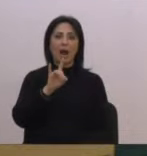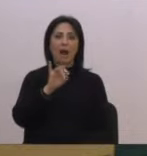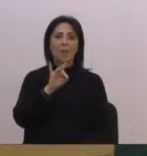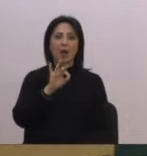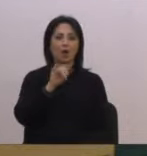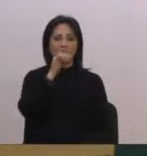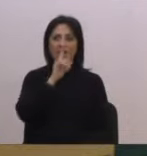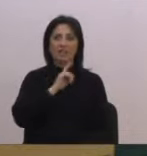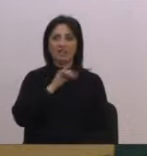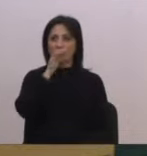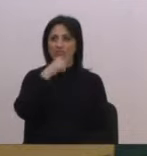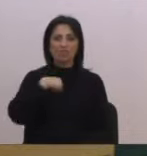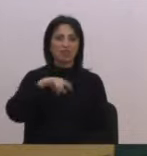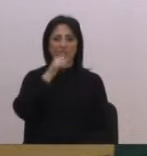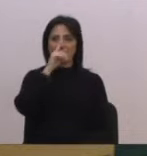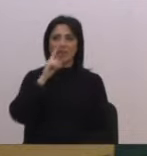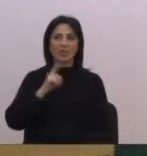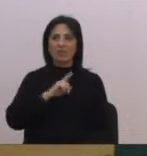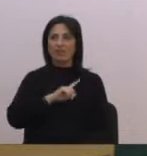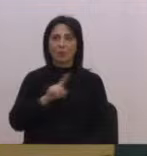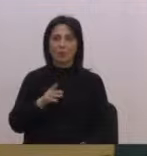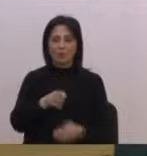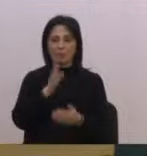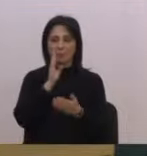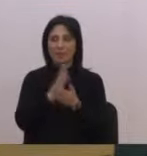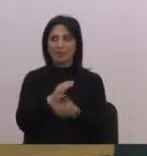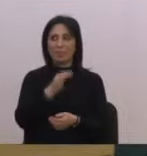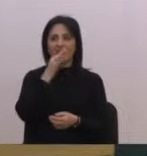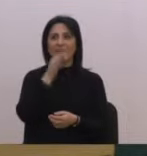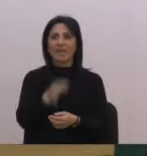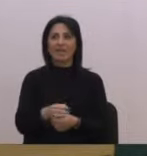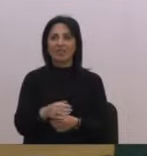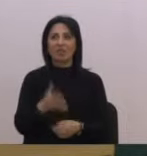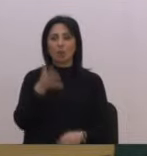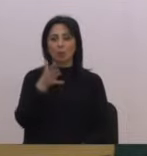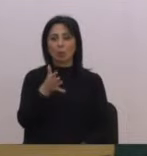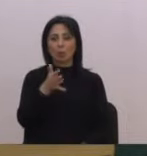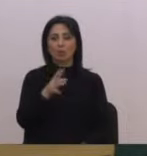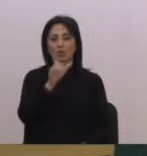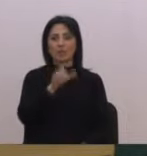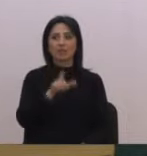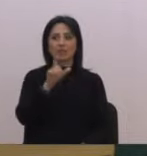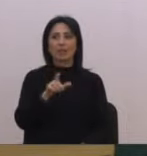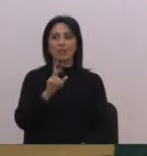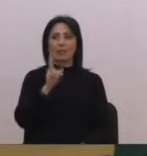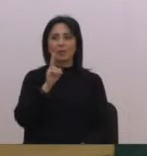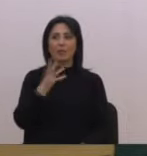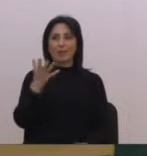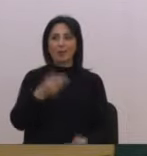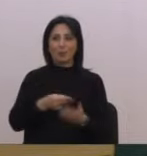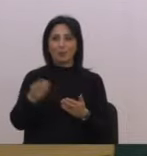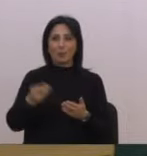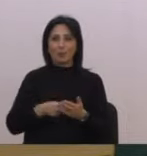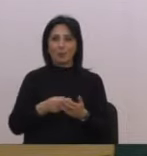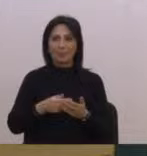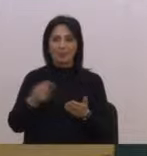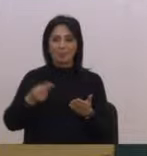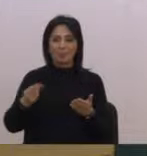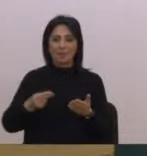დაელოდება. ვერ ჩვენ ვერ დაველოდებით და პირდაპირ გეტყვით, რომ ის 5000 ადამიანი, ვინც ხელი მოაწერა